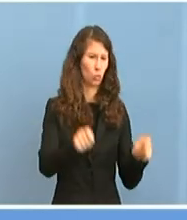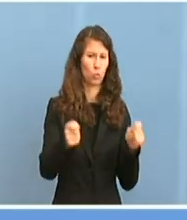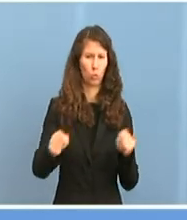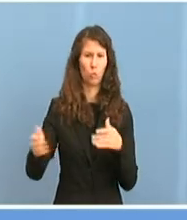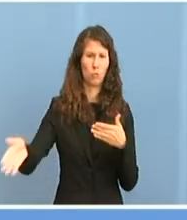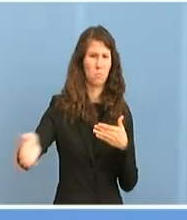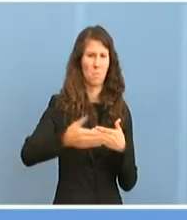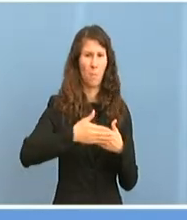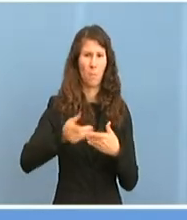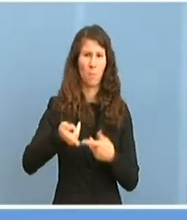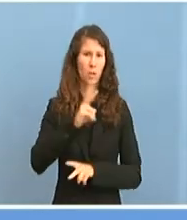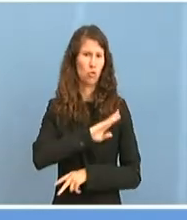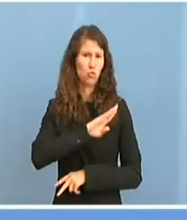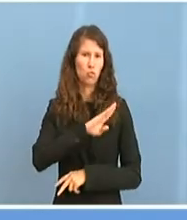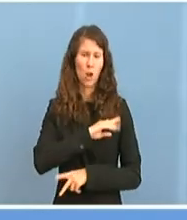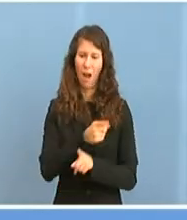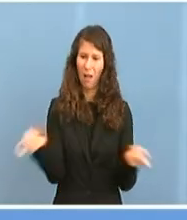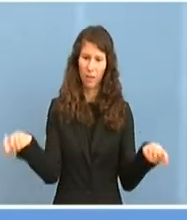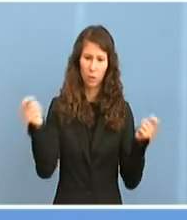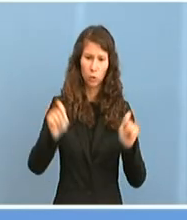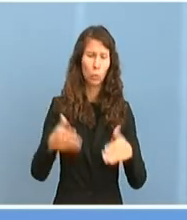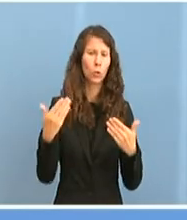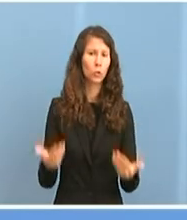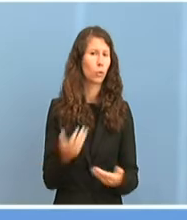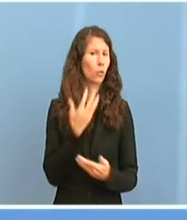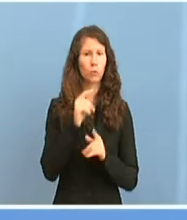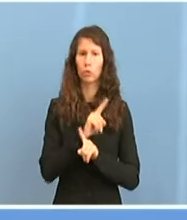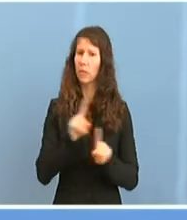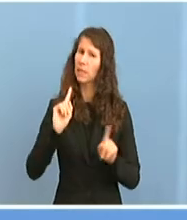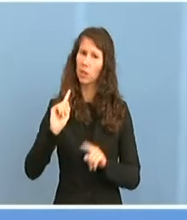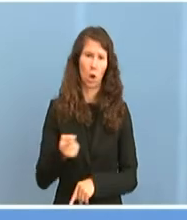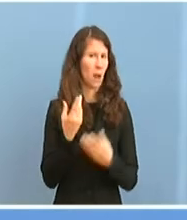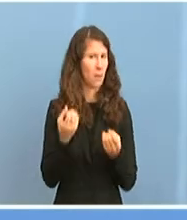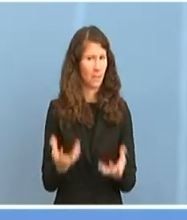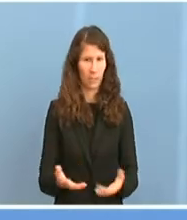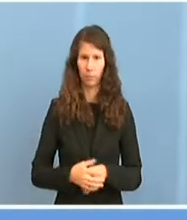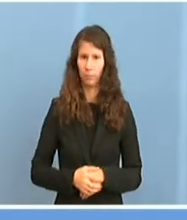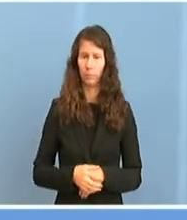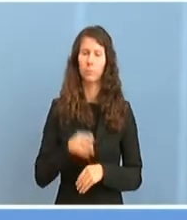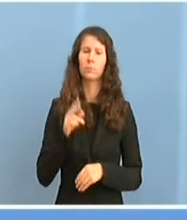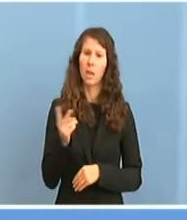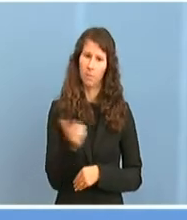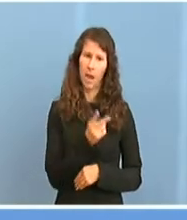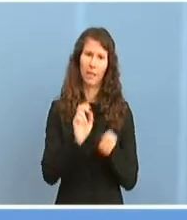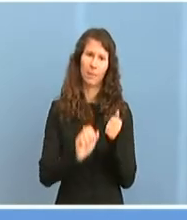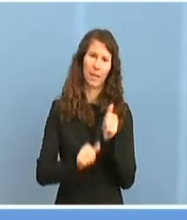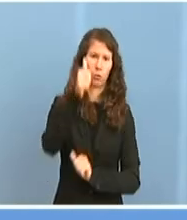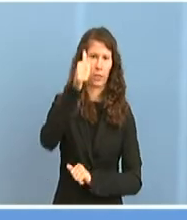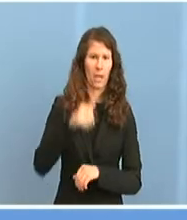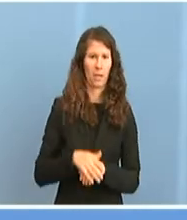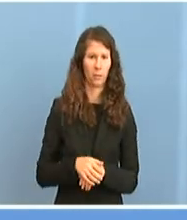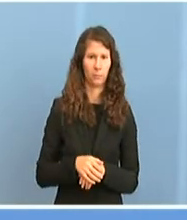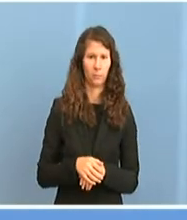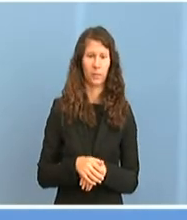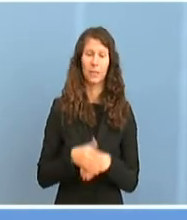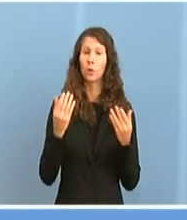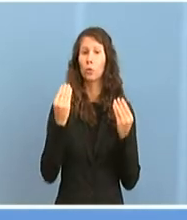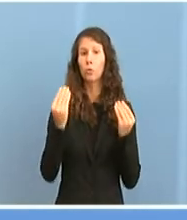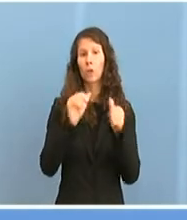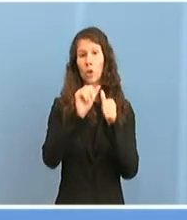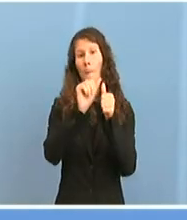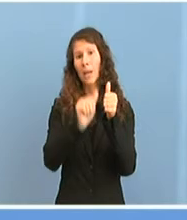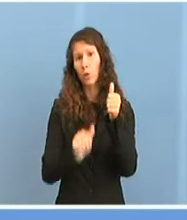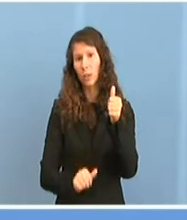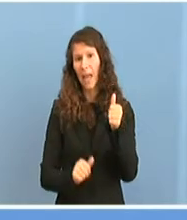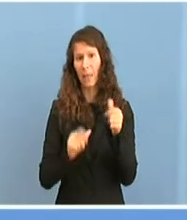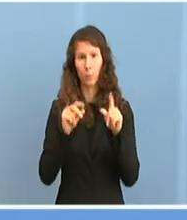Schulen zurückkehren zu müssen. Das sind zwei Prioritäten. Und wie es bei Prioritäten so ist, ordnet sich dann manches andere denen auch unter.